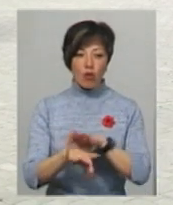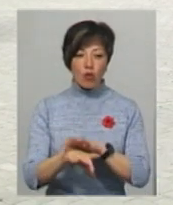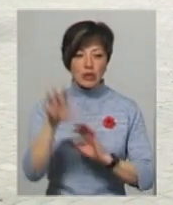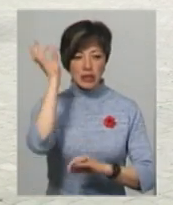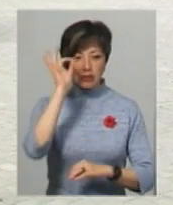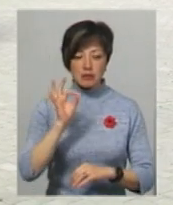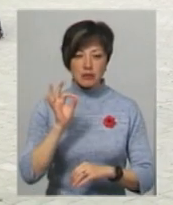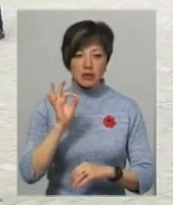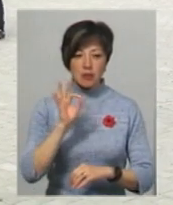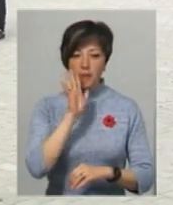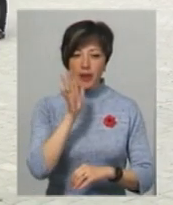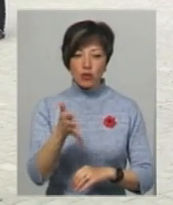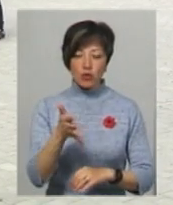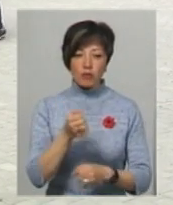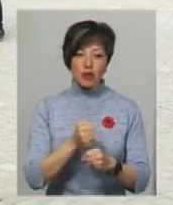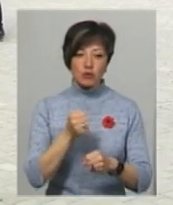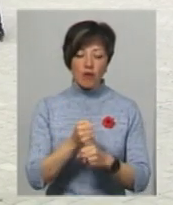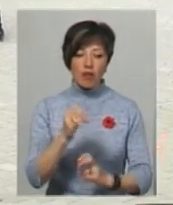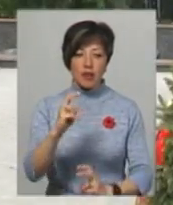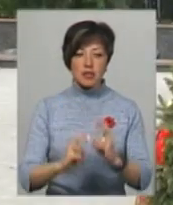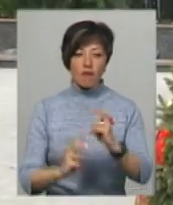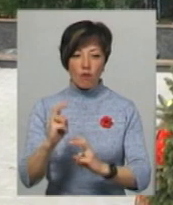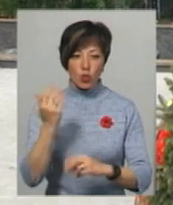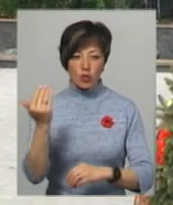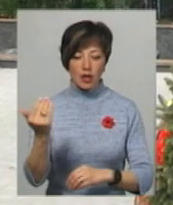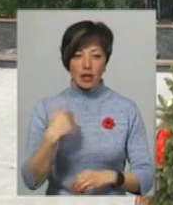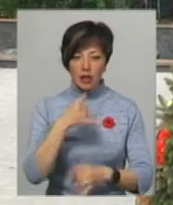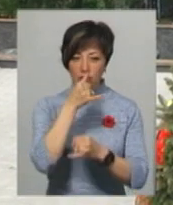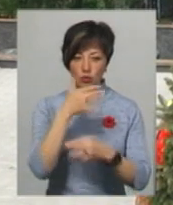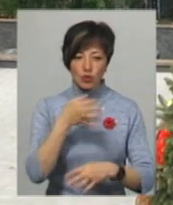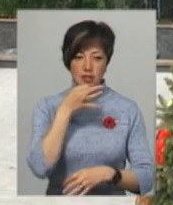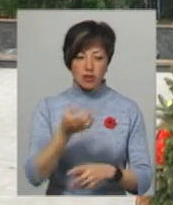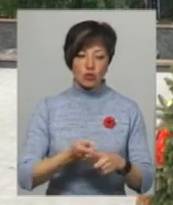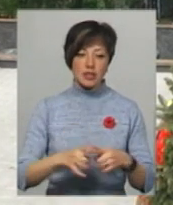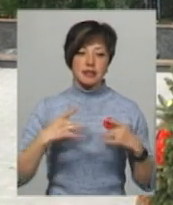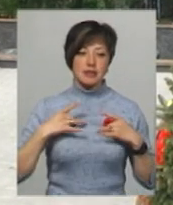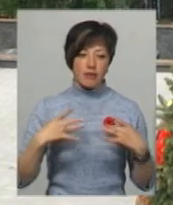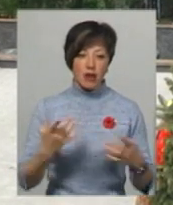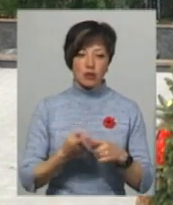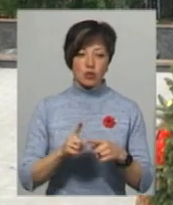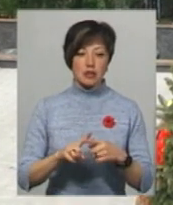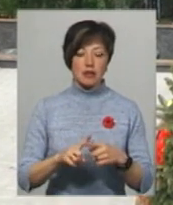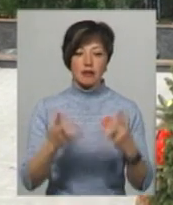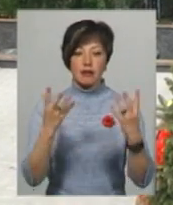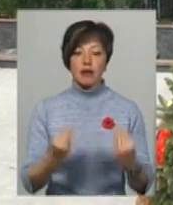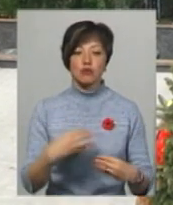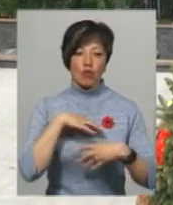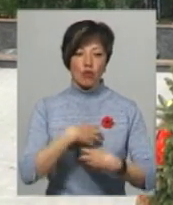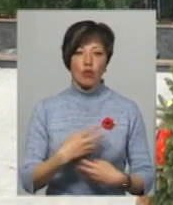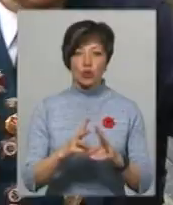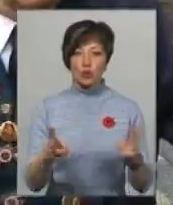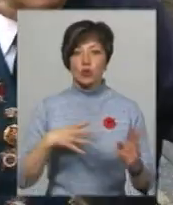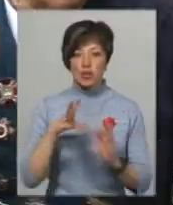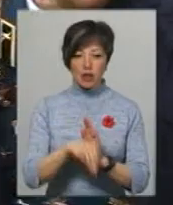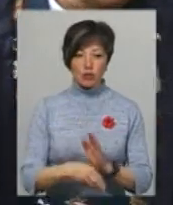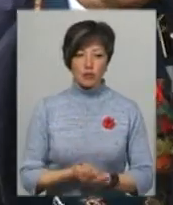німецький полон. Вона 5 років працювала на заводах. Я не можу сказати, що це свято, як це так день скорботи за тими, хто